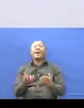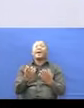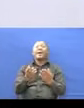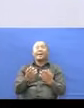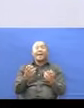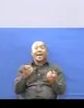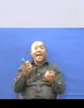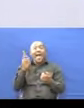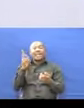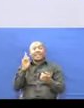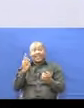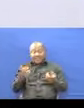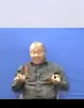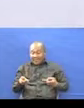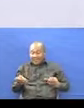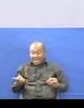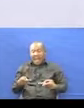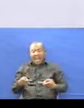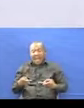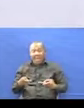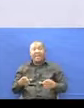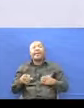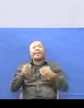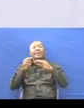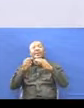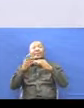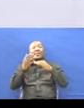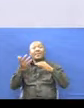Asili zinafanana tena eh? Alafu kingine ulichogundua?